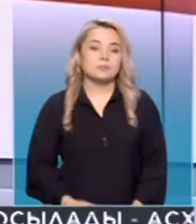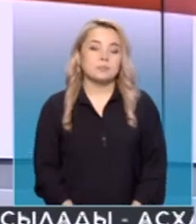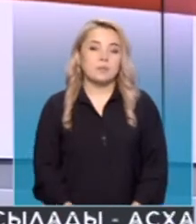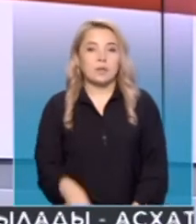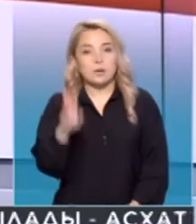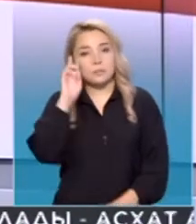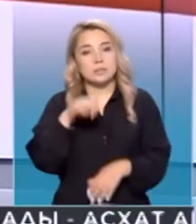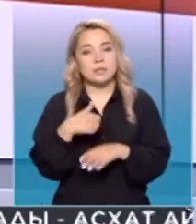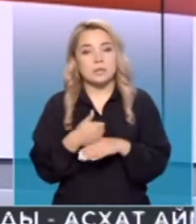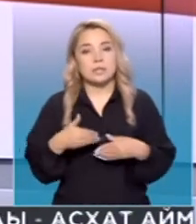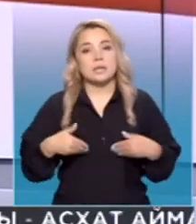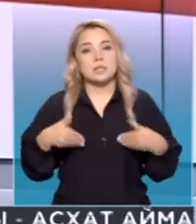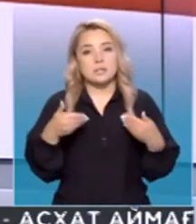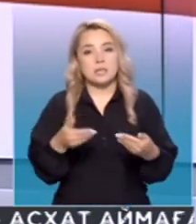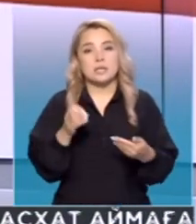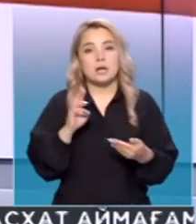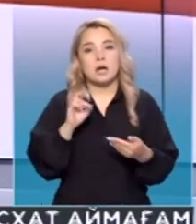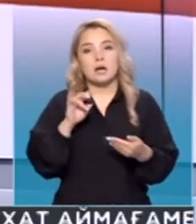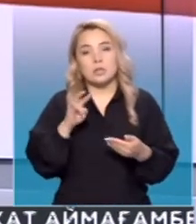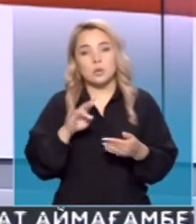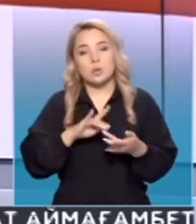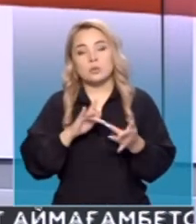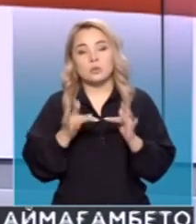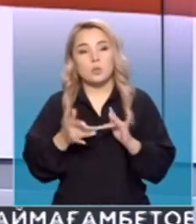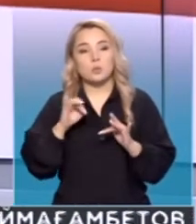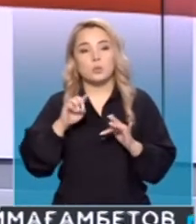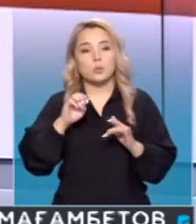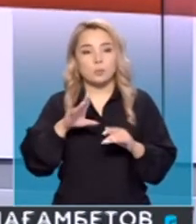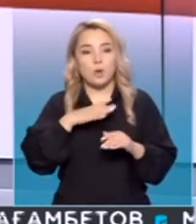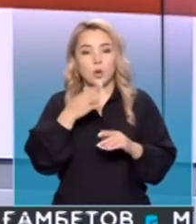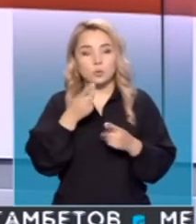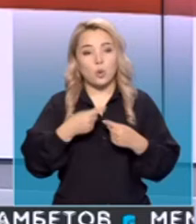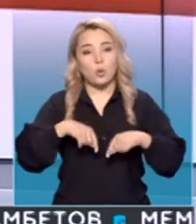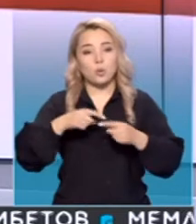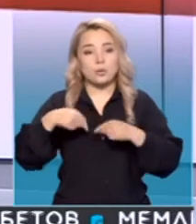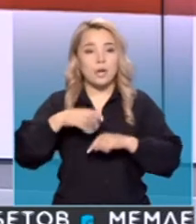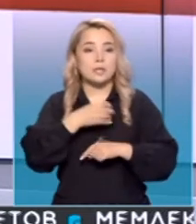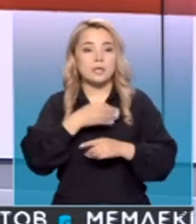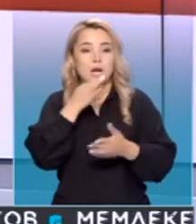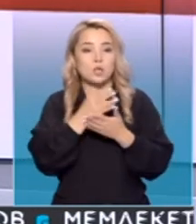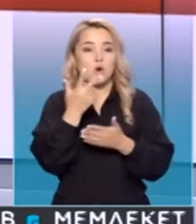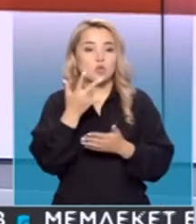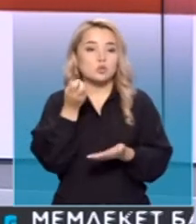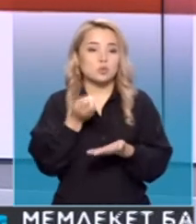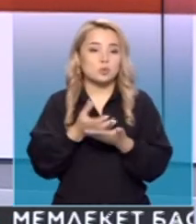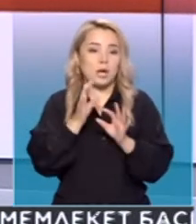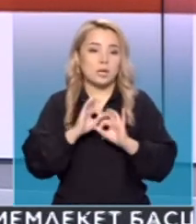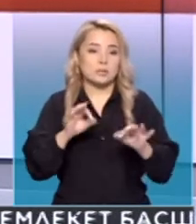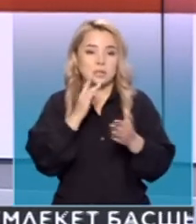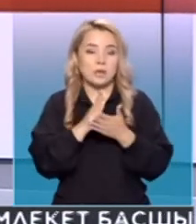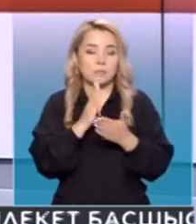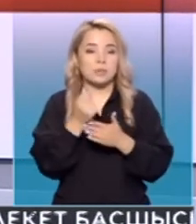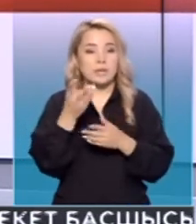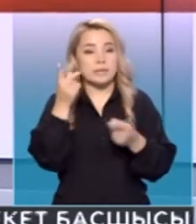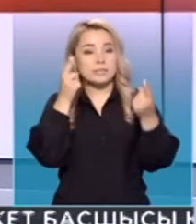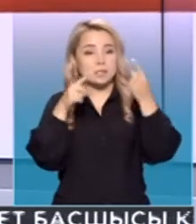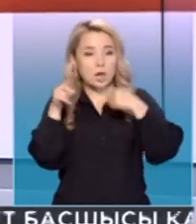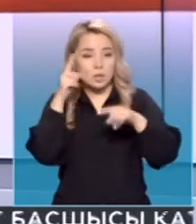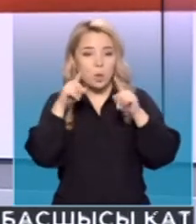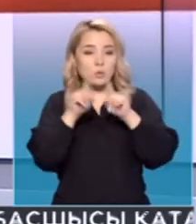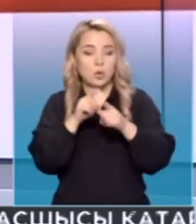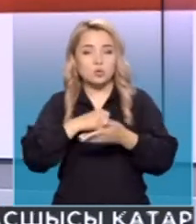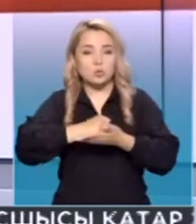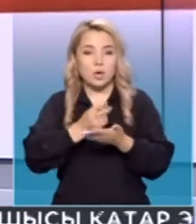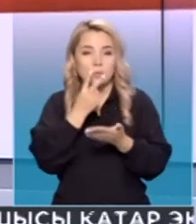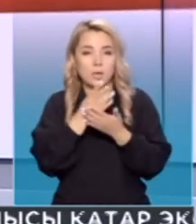Мемлекеттік кеңесші Ерлан Қарин YouTube каналында ұлттық құрылтай негізге алатын үш құндылықты атады. Олар бірқатар идеологиялық